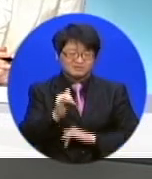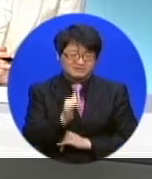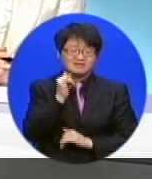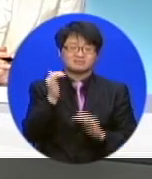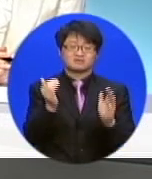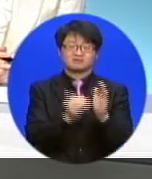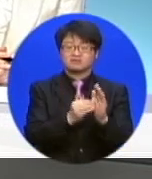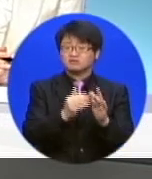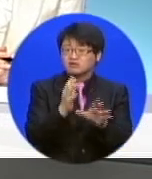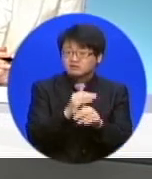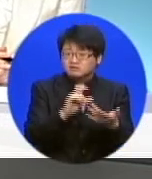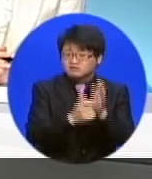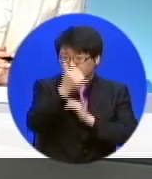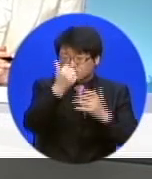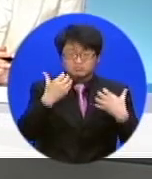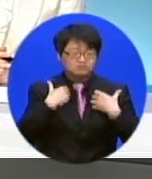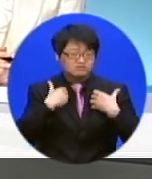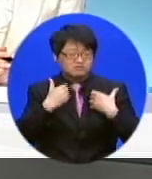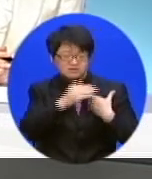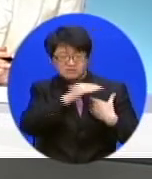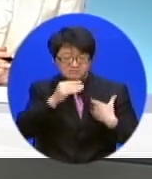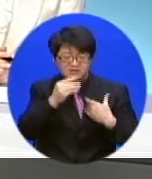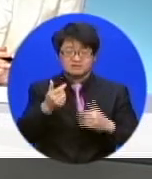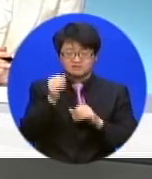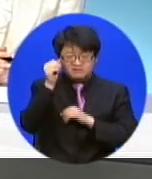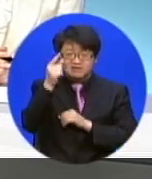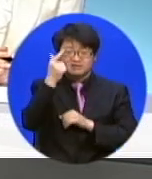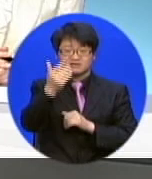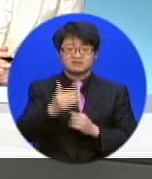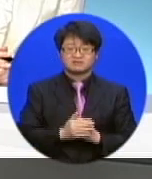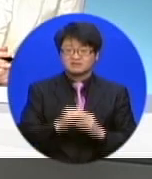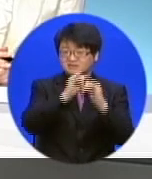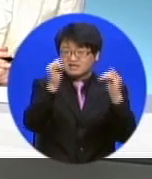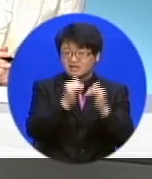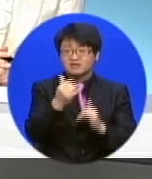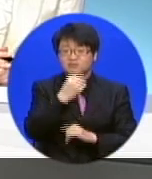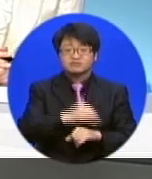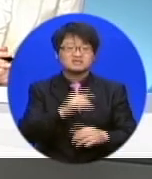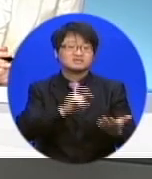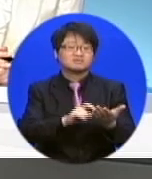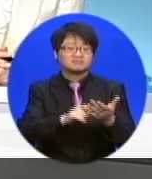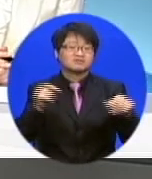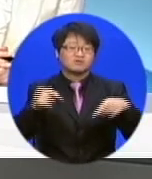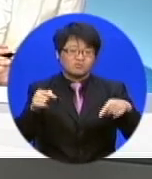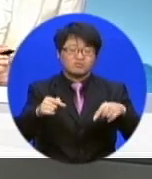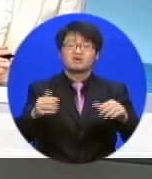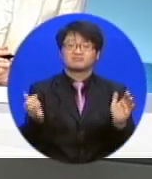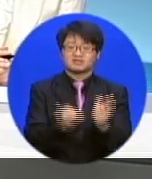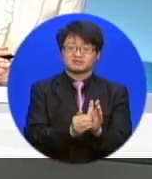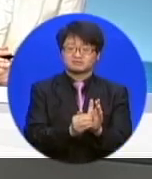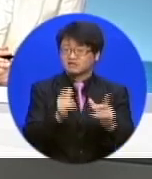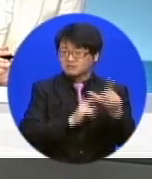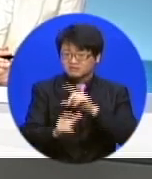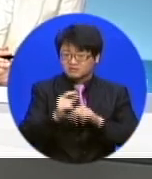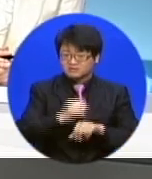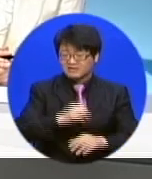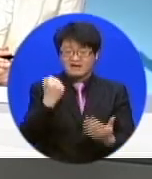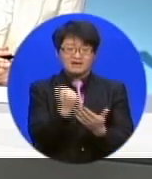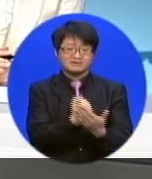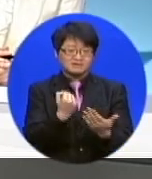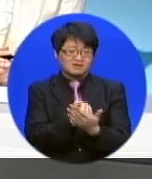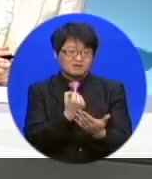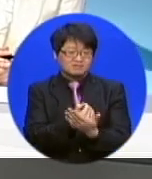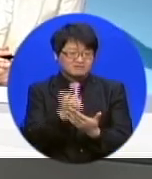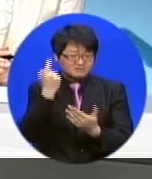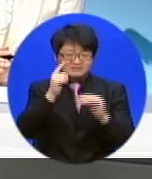언제쯤 정부는 정신을 차릴까요? 사회복지단체 실무자들이 긴급하게 모여 회의를 가졌습니다. 더 이상의 안타까운